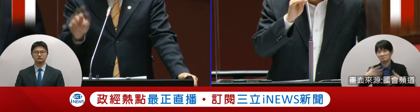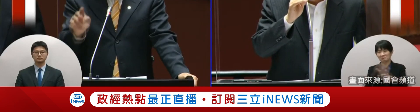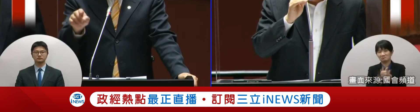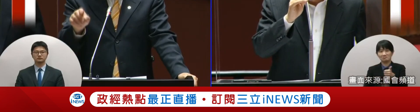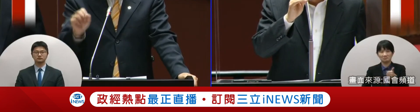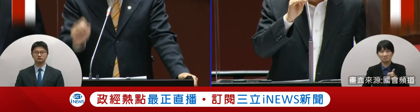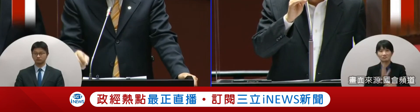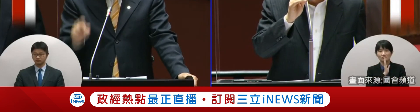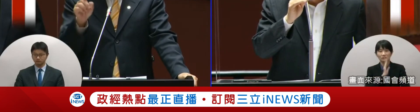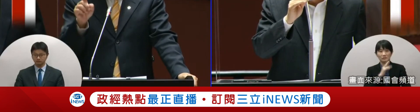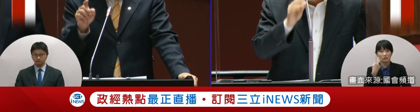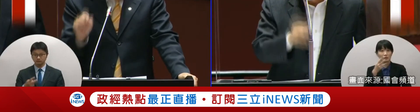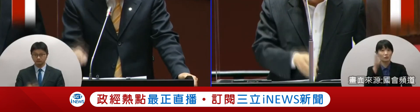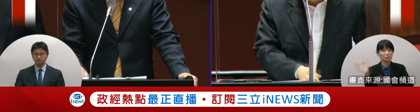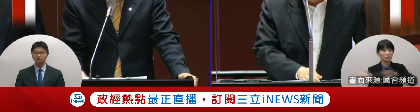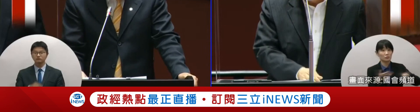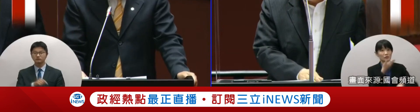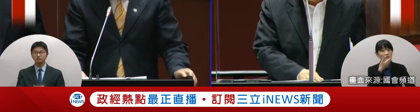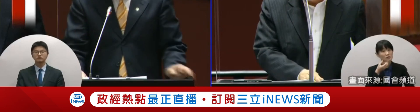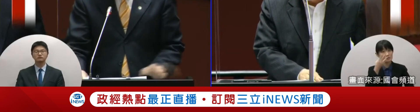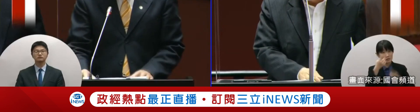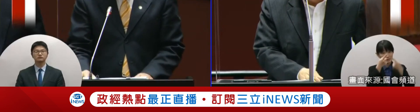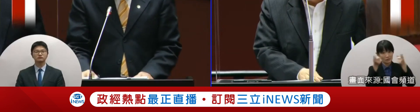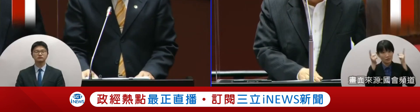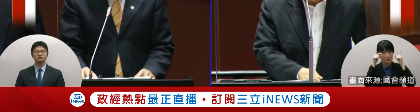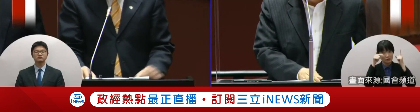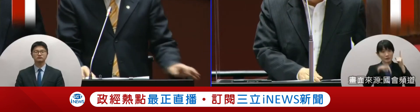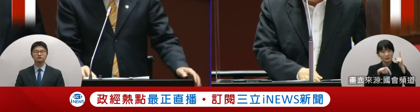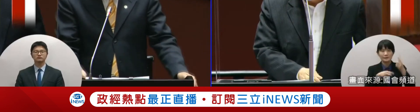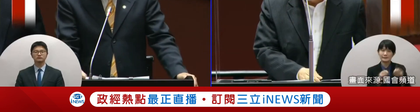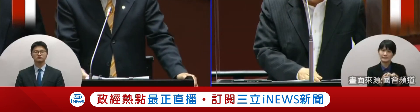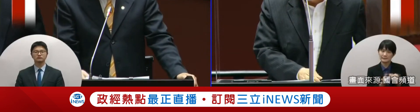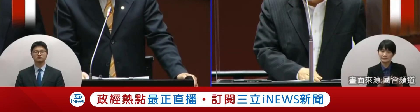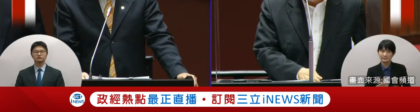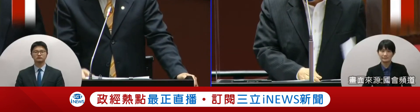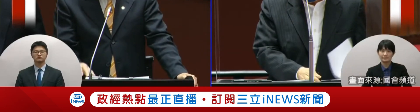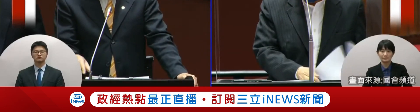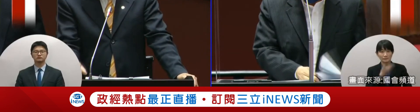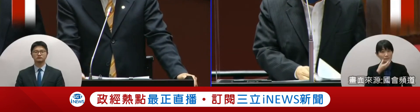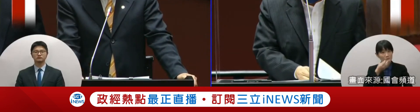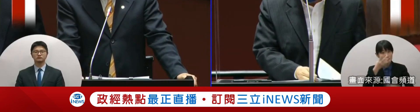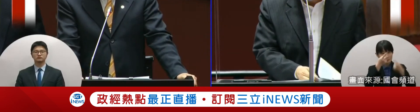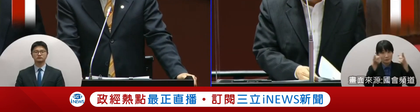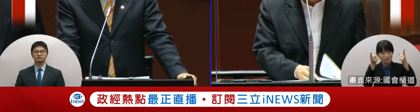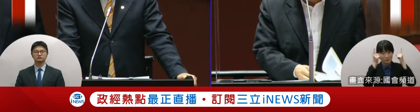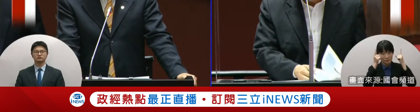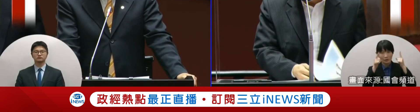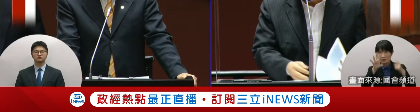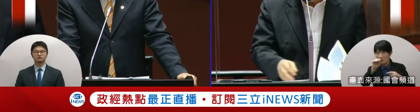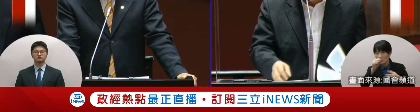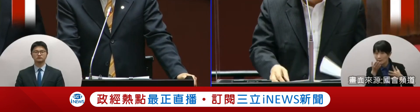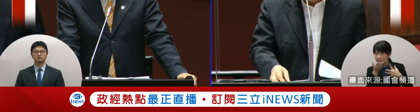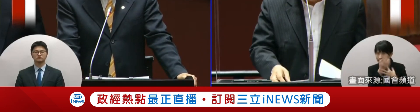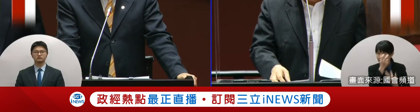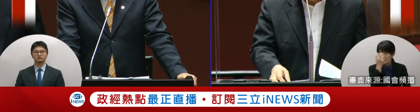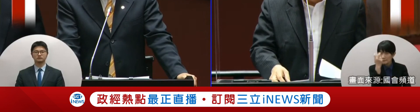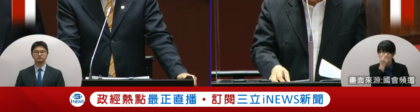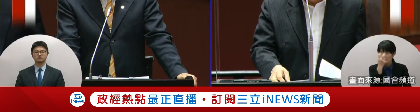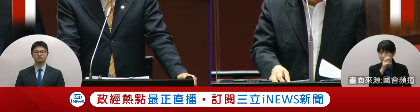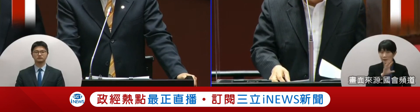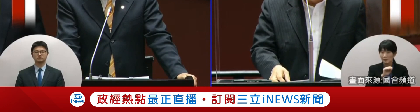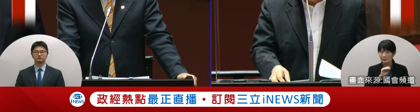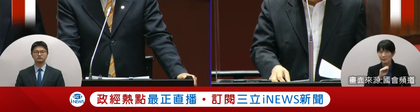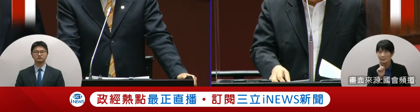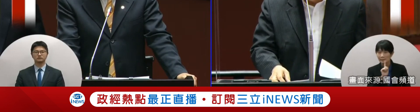那 清华大学这边，清华大学这一边的时候，你们有查到他有什么样